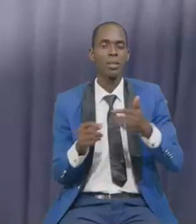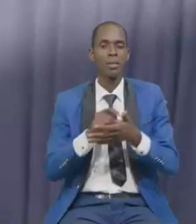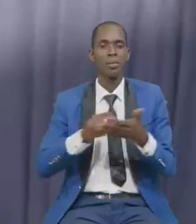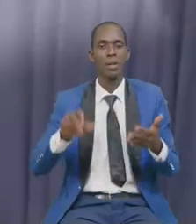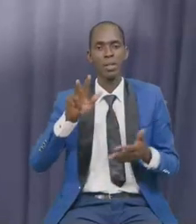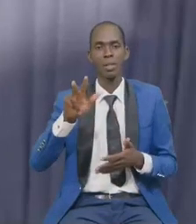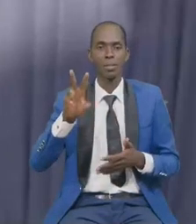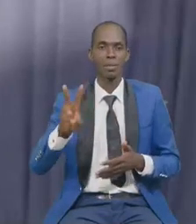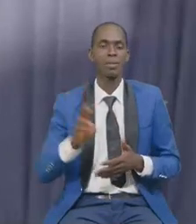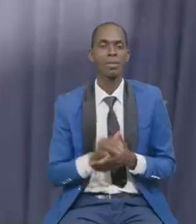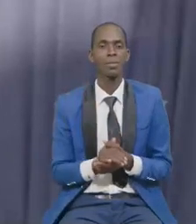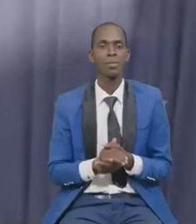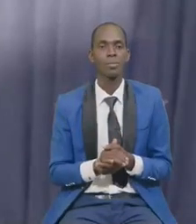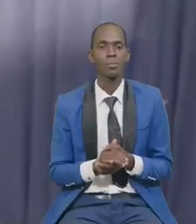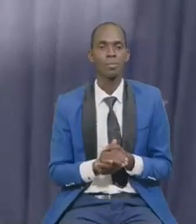36.